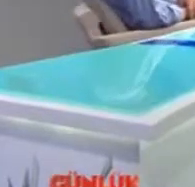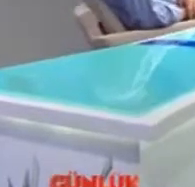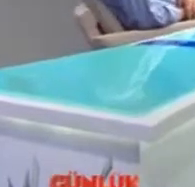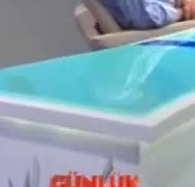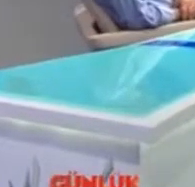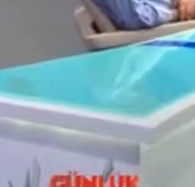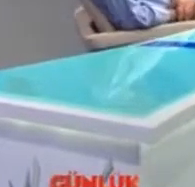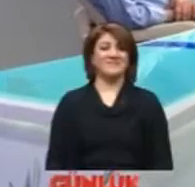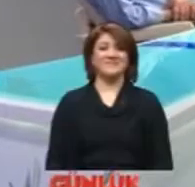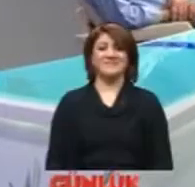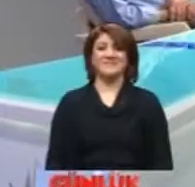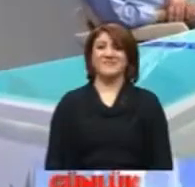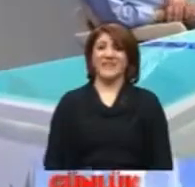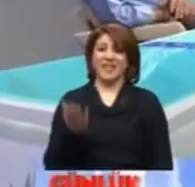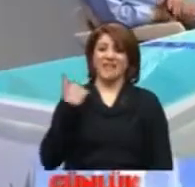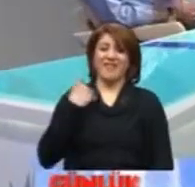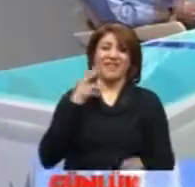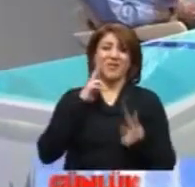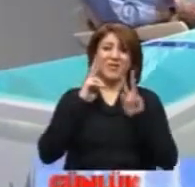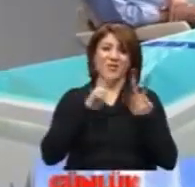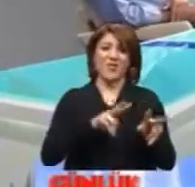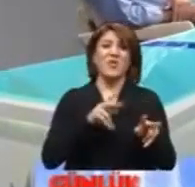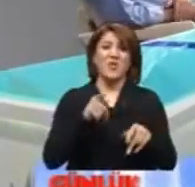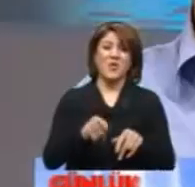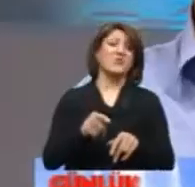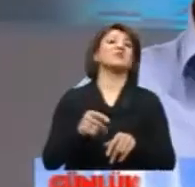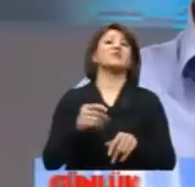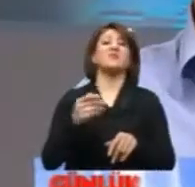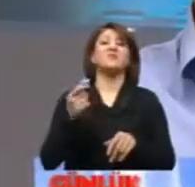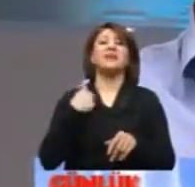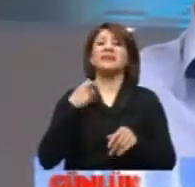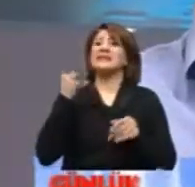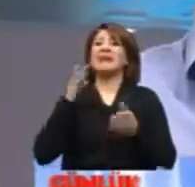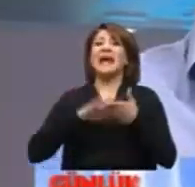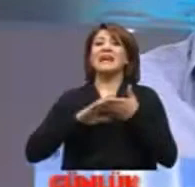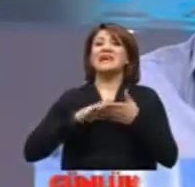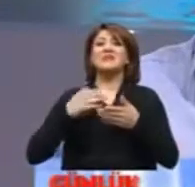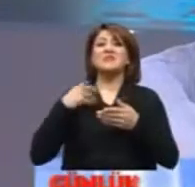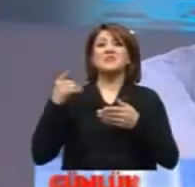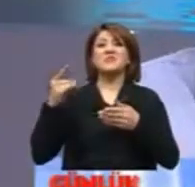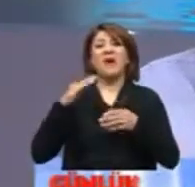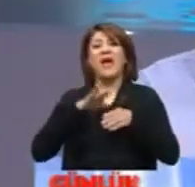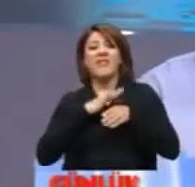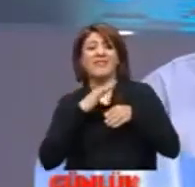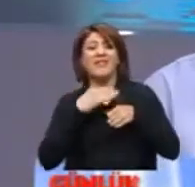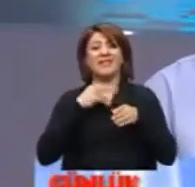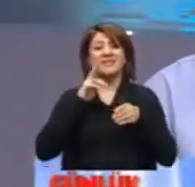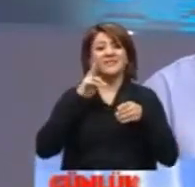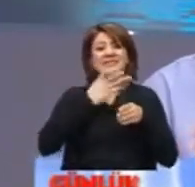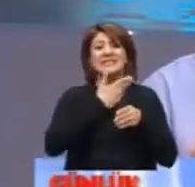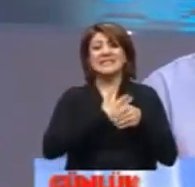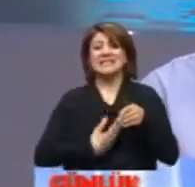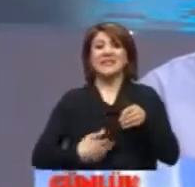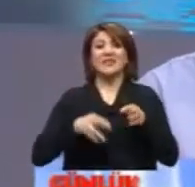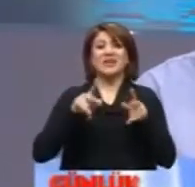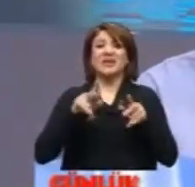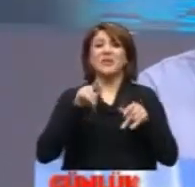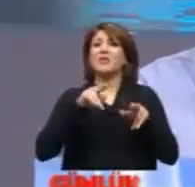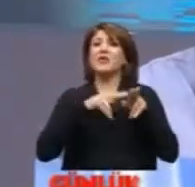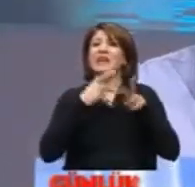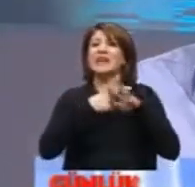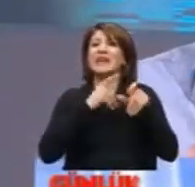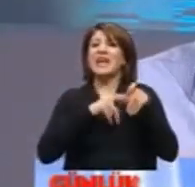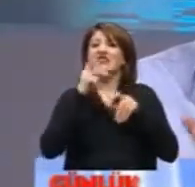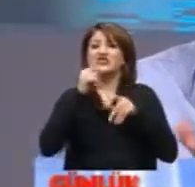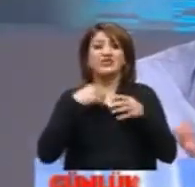Muazzam bir şey bunu görmüştüm şimdi ben. Benim Burcay diye bir arkadaşım var. Bana hayvan sevgisi konusunda çok telkinde bulunur. Yani şimdi bu keçiyle nasıl bir